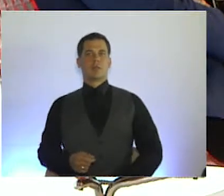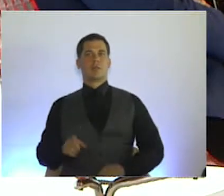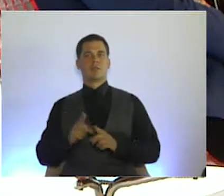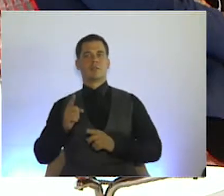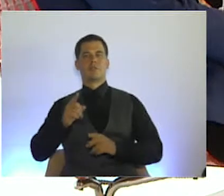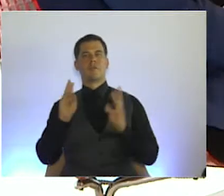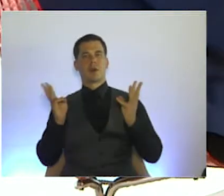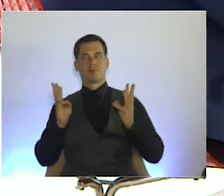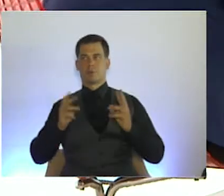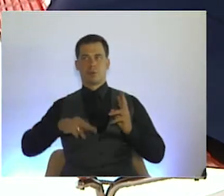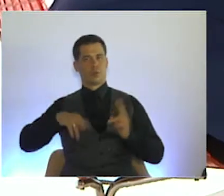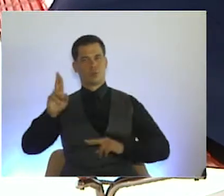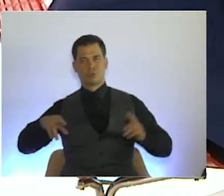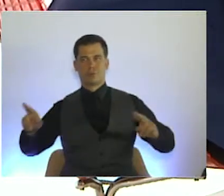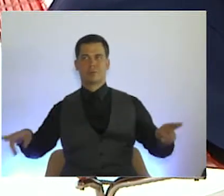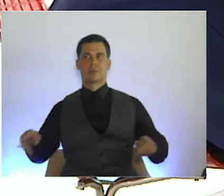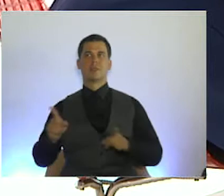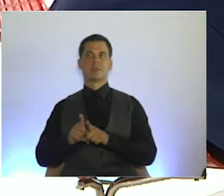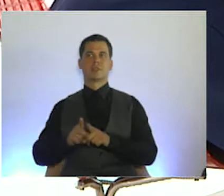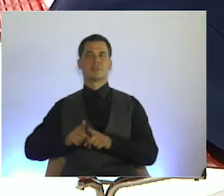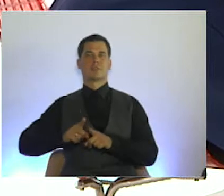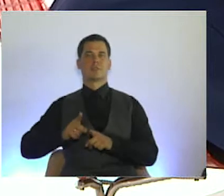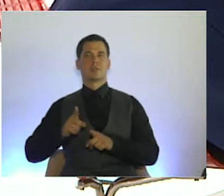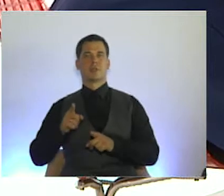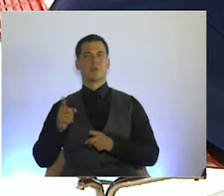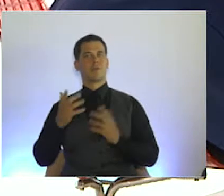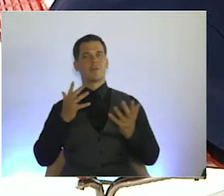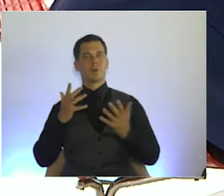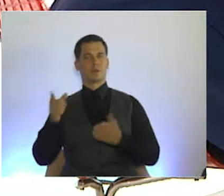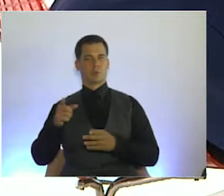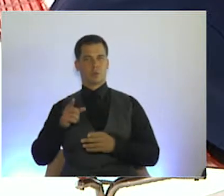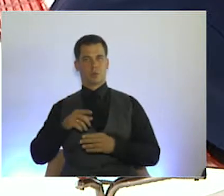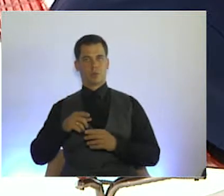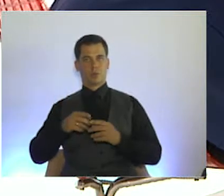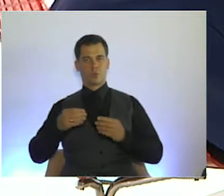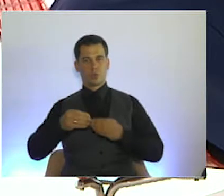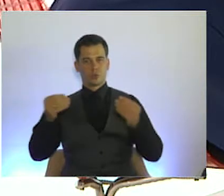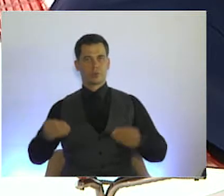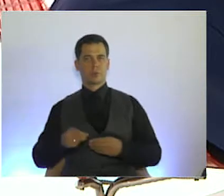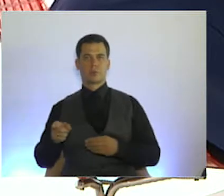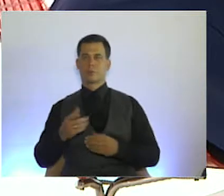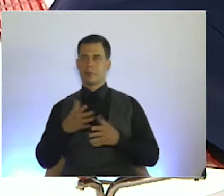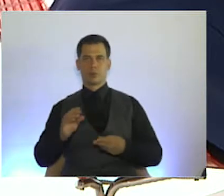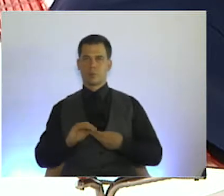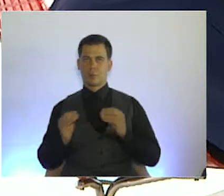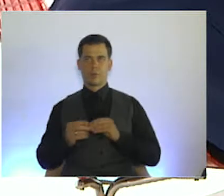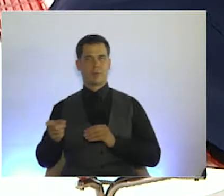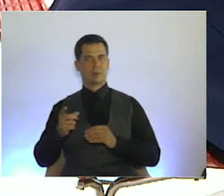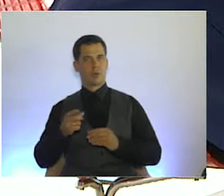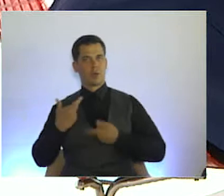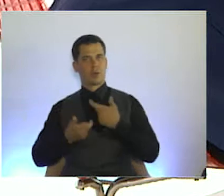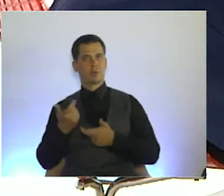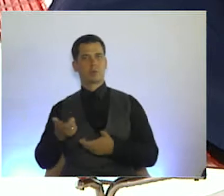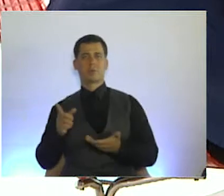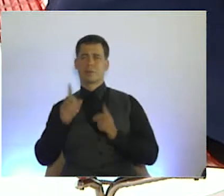warsztatami w szkołach zawodowych, a urządzeniami, na których wykonywane są często bardzo skomplikowane operacje,